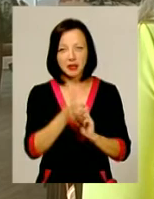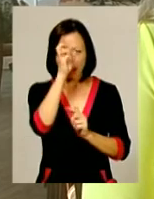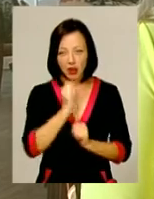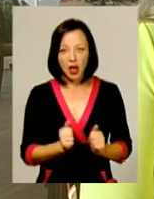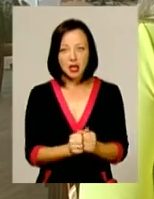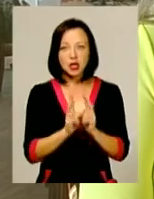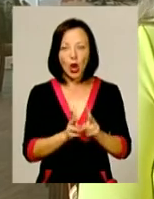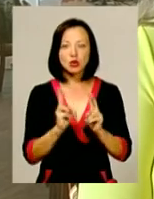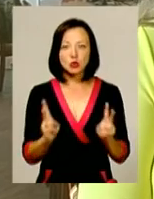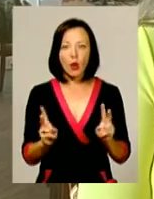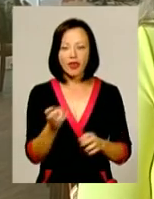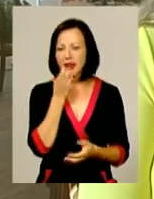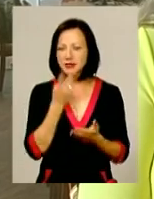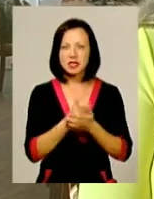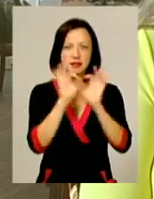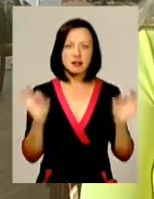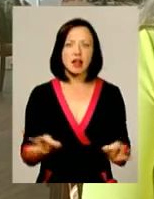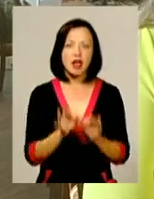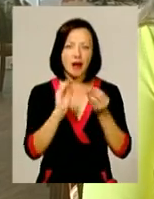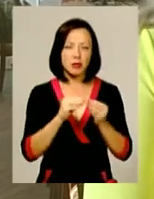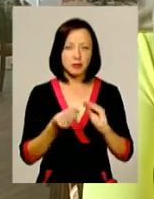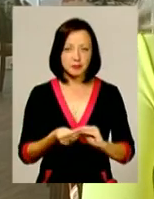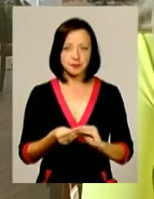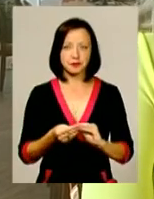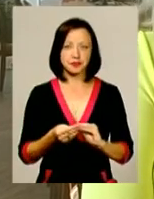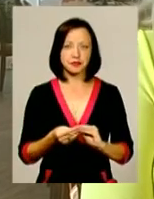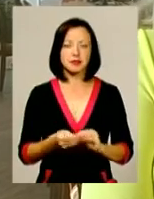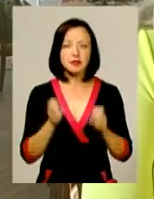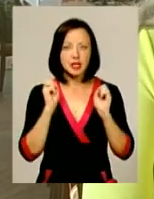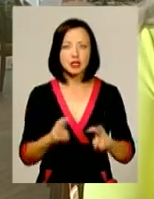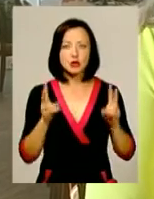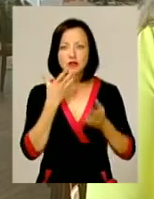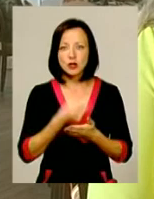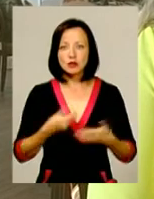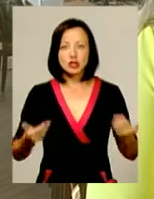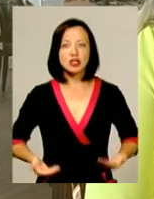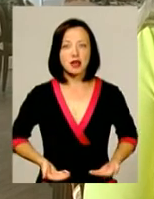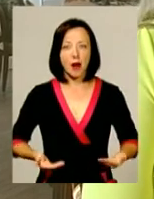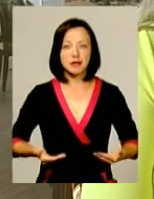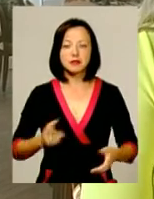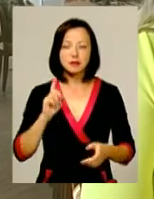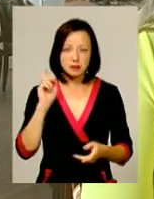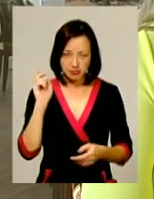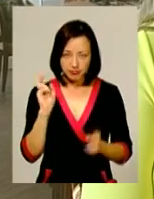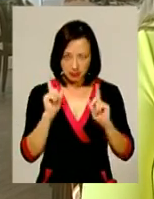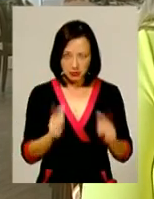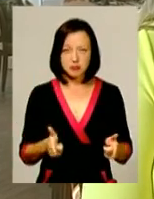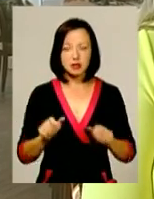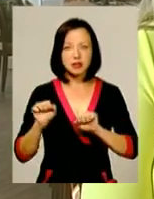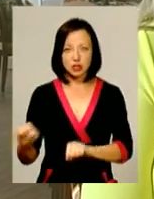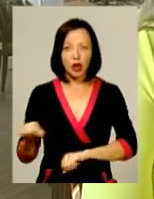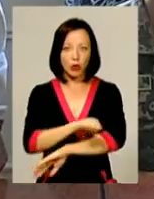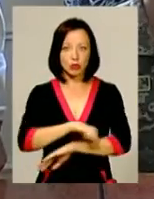хто, незважаючи ні на які перипетії, ризикуючи своїм життям, іде і захищає